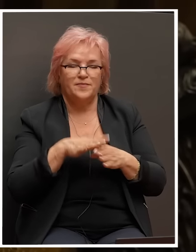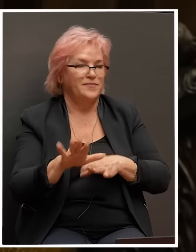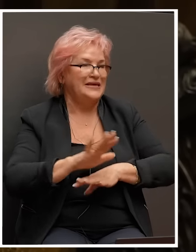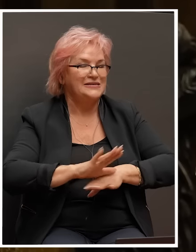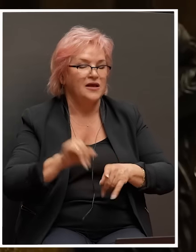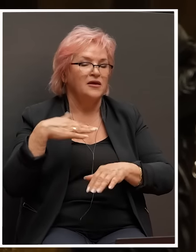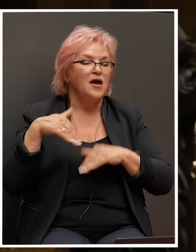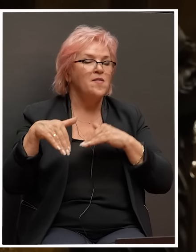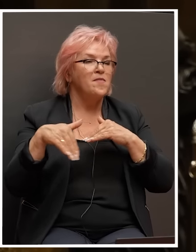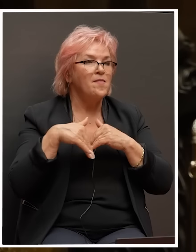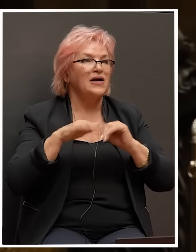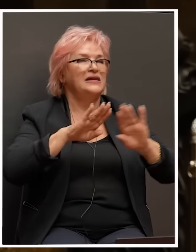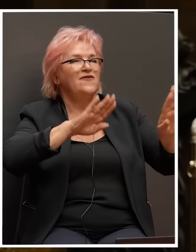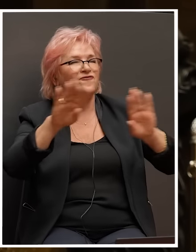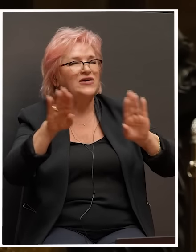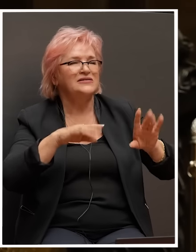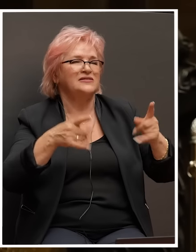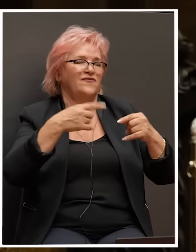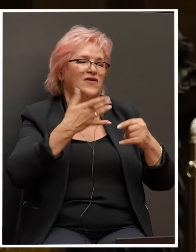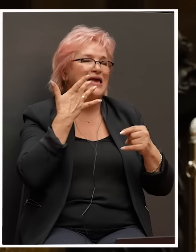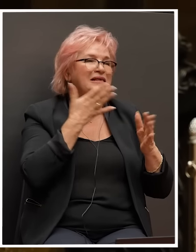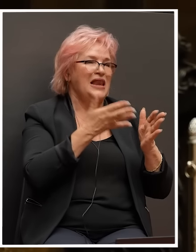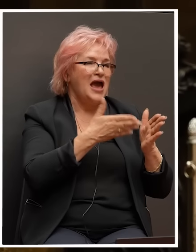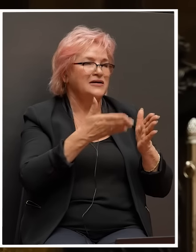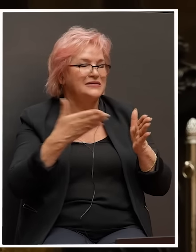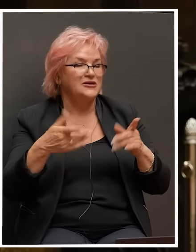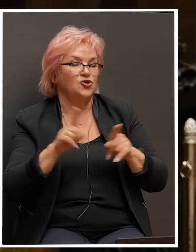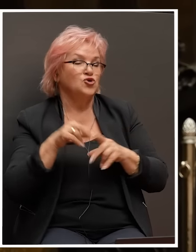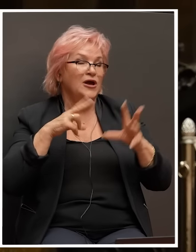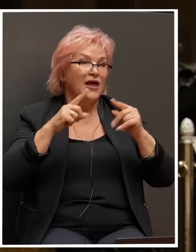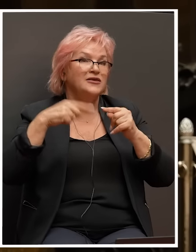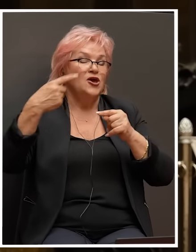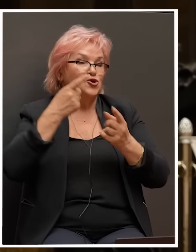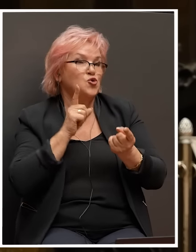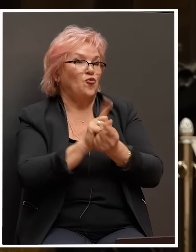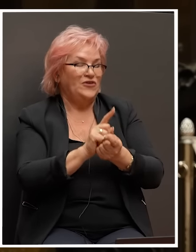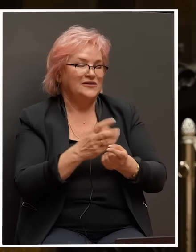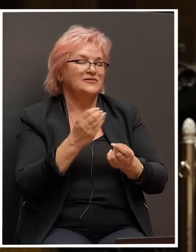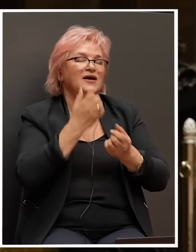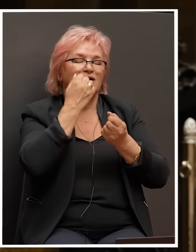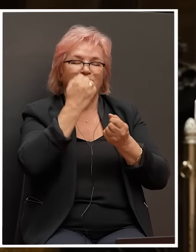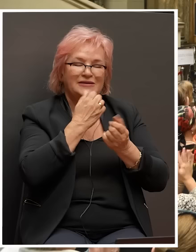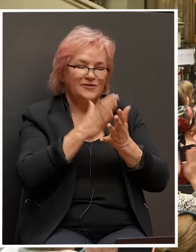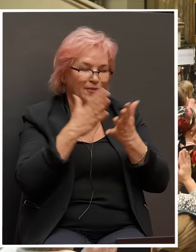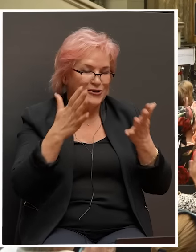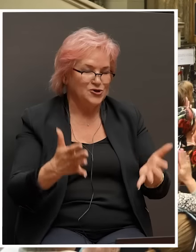помогли нам и с выставкой, и с этим циклом лекций. И надеюсь еще раз увидеться. Спасибо большое.